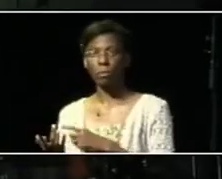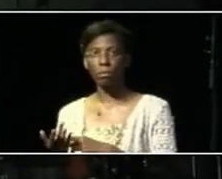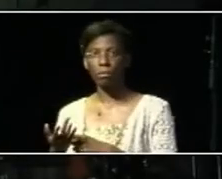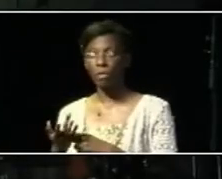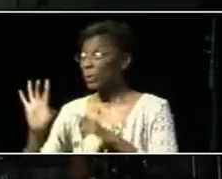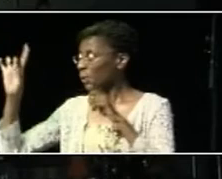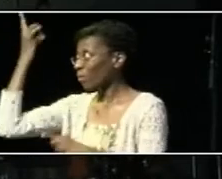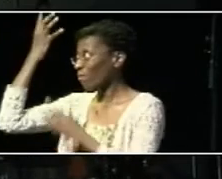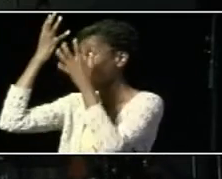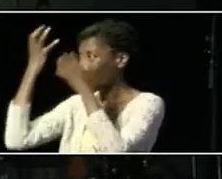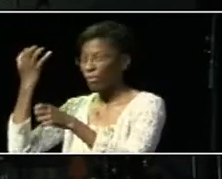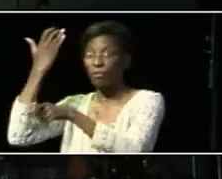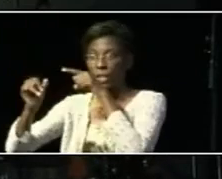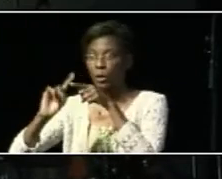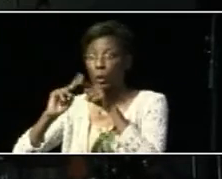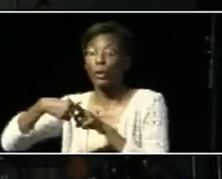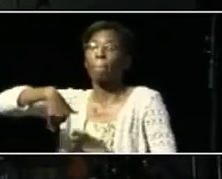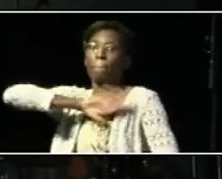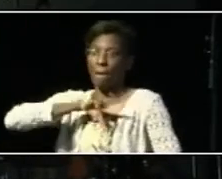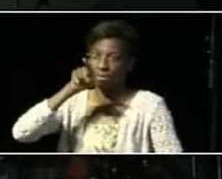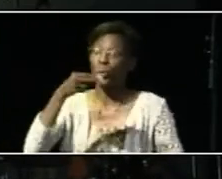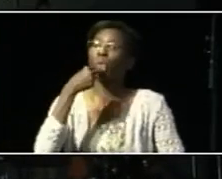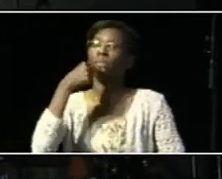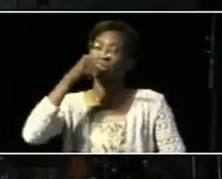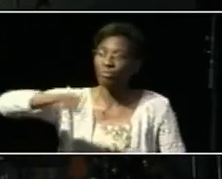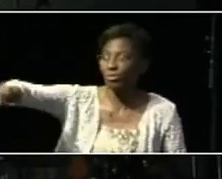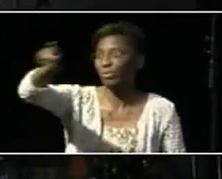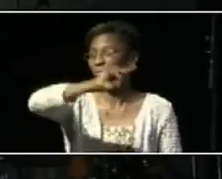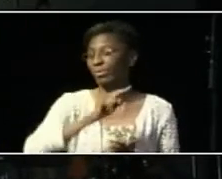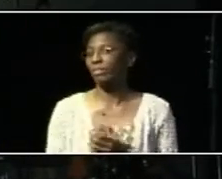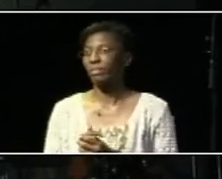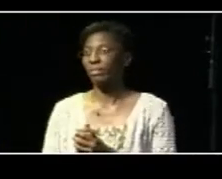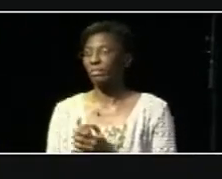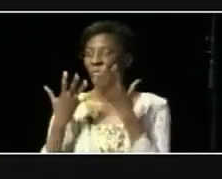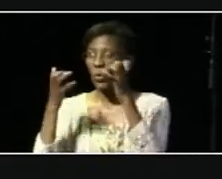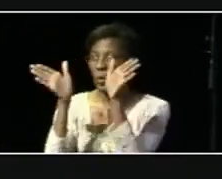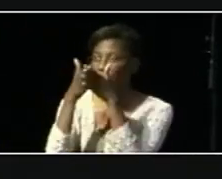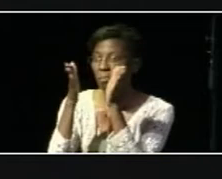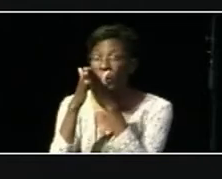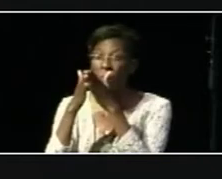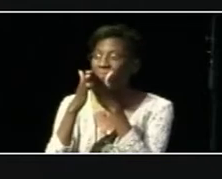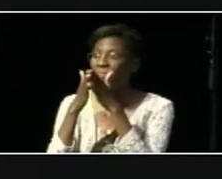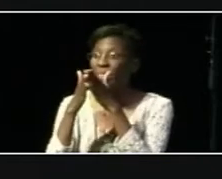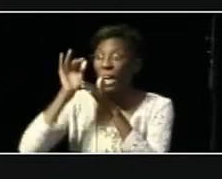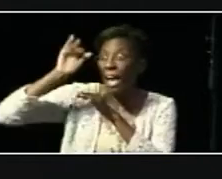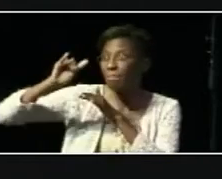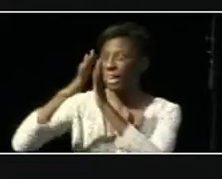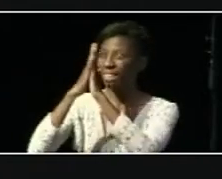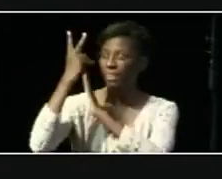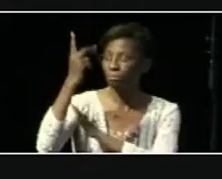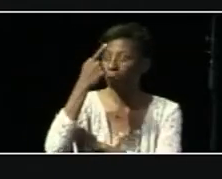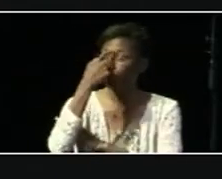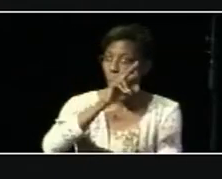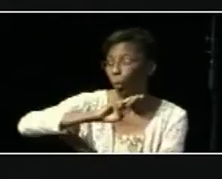chose d'extraordinaire à travers votre ministère. He wants to call our churches to repentance. Il veut appeler notre église à la repentance. He wants us to